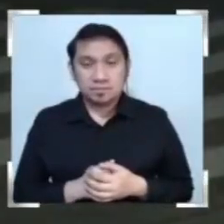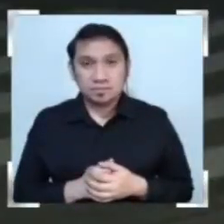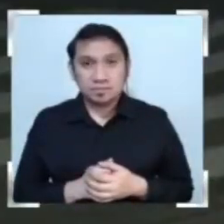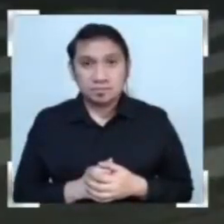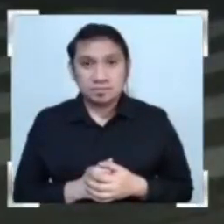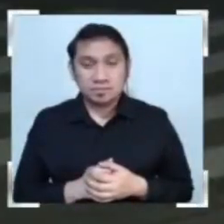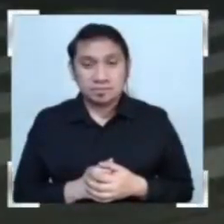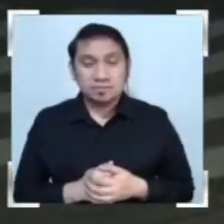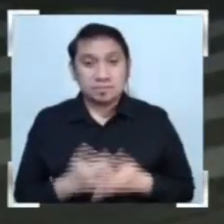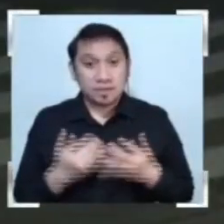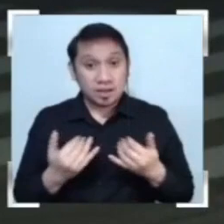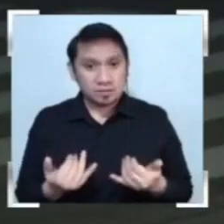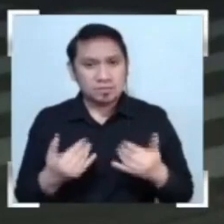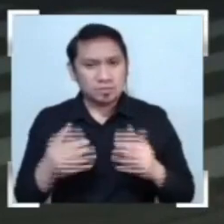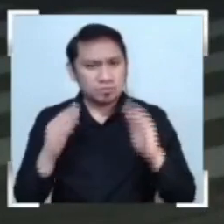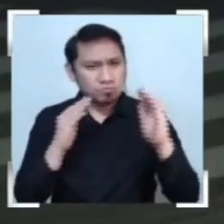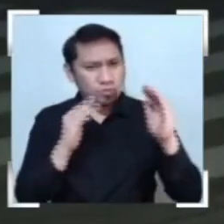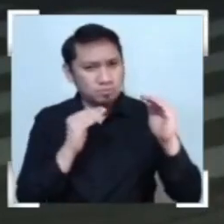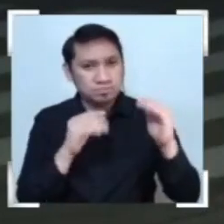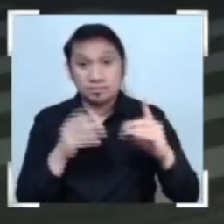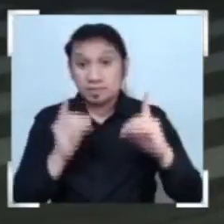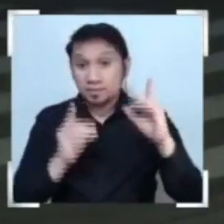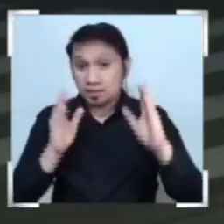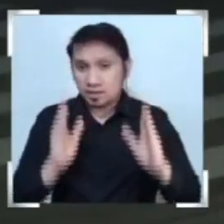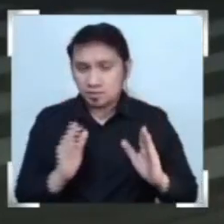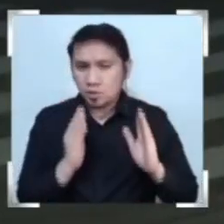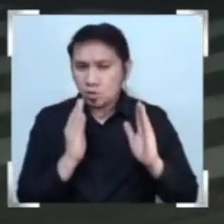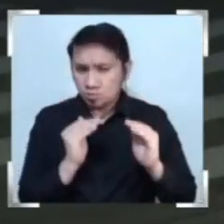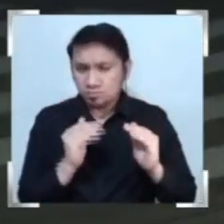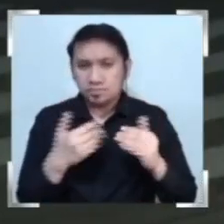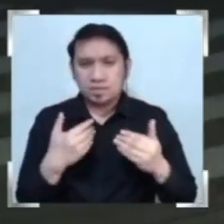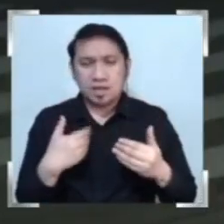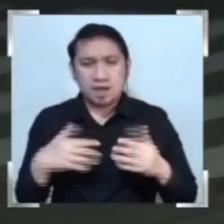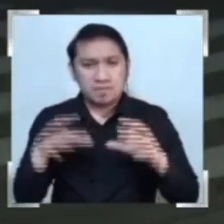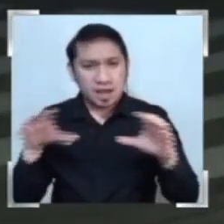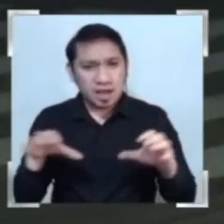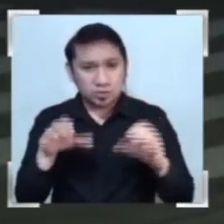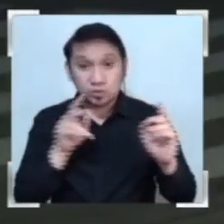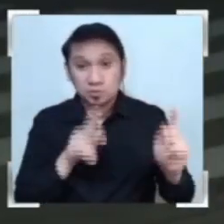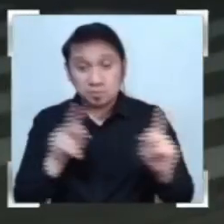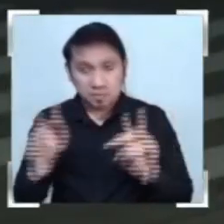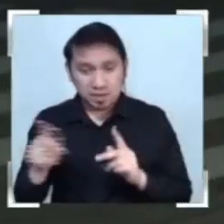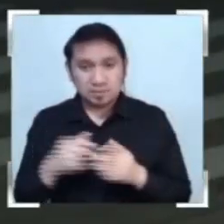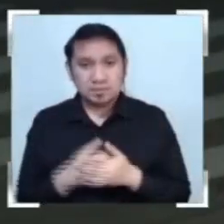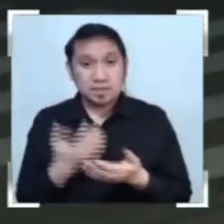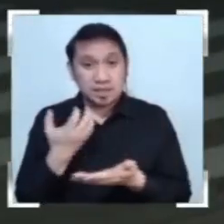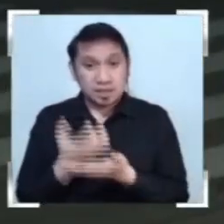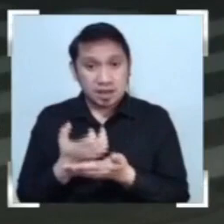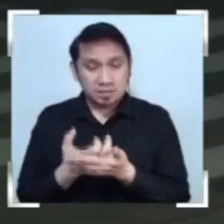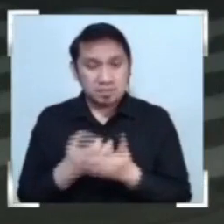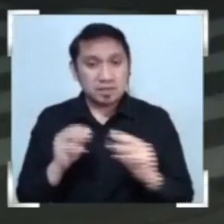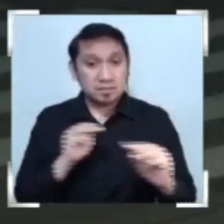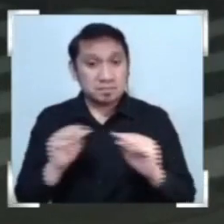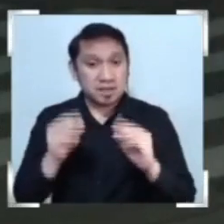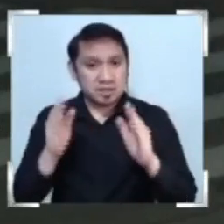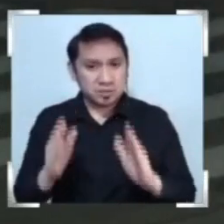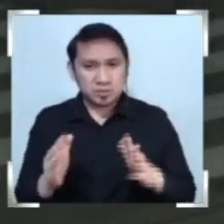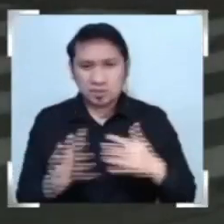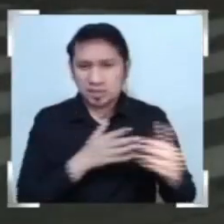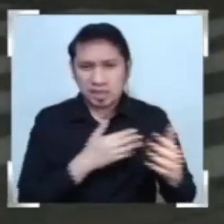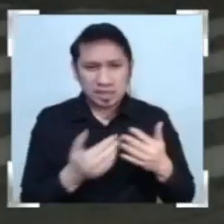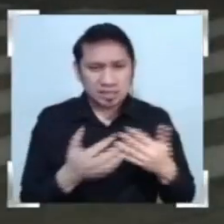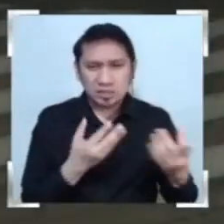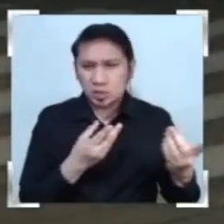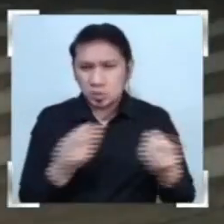Pia, Igan, umaasa ang mga driver na maipatupad na ang action plan na inilatag ng economic managers. Kahit anong diskarte daw kasi ang kanilang